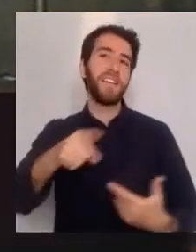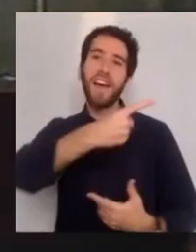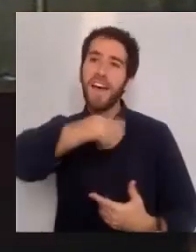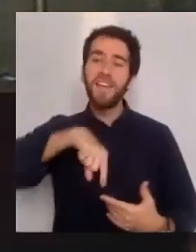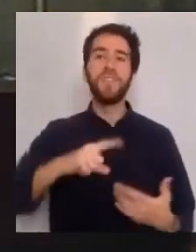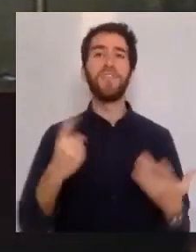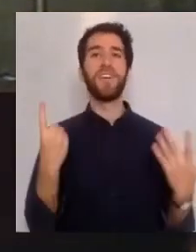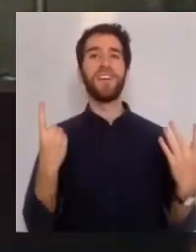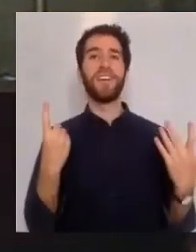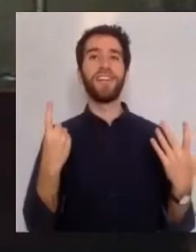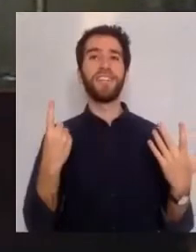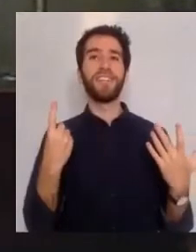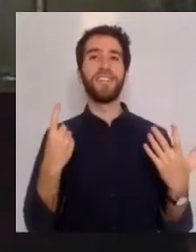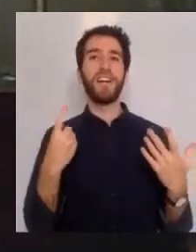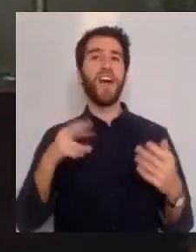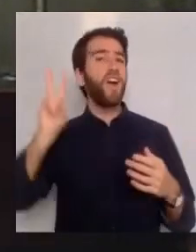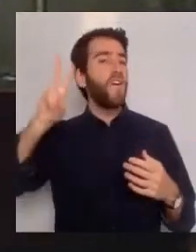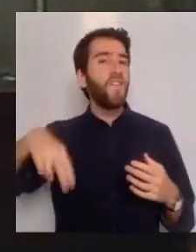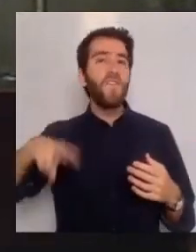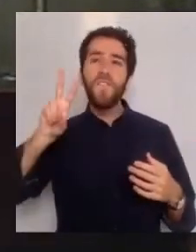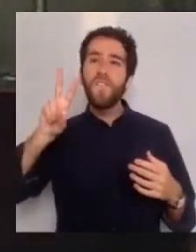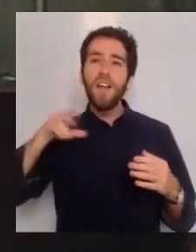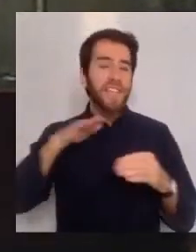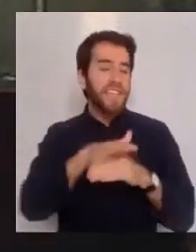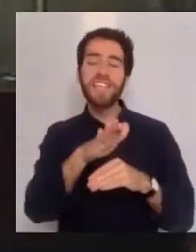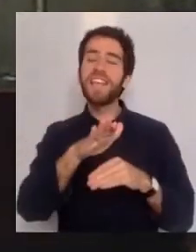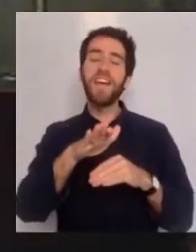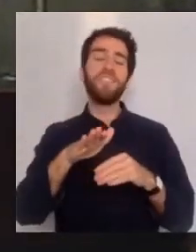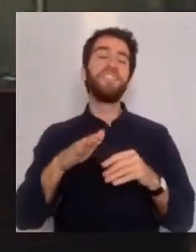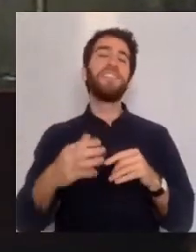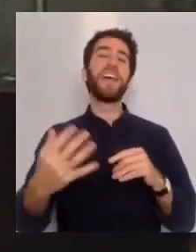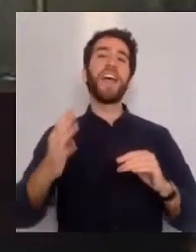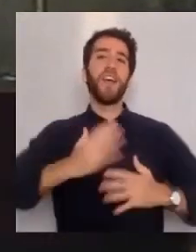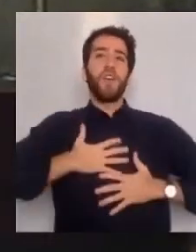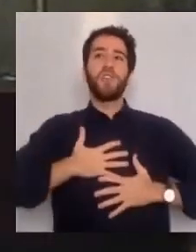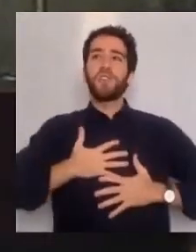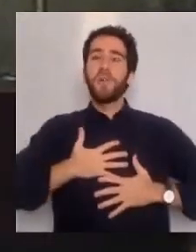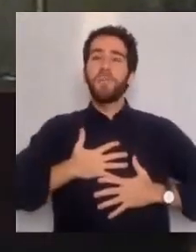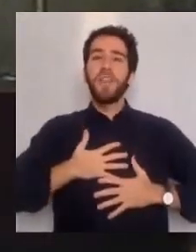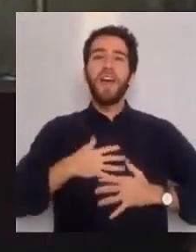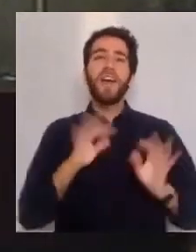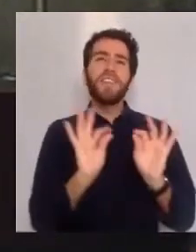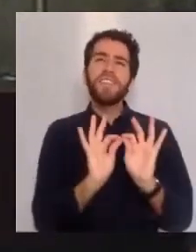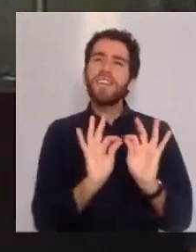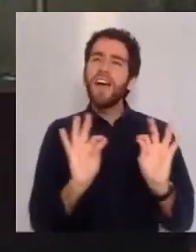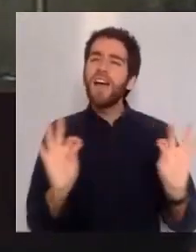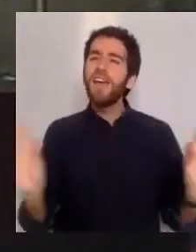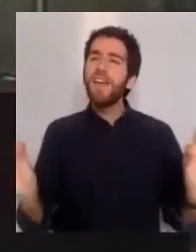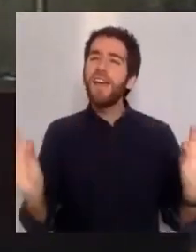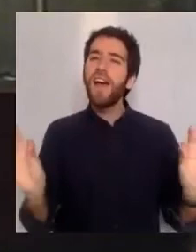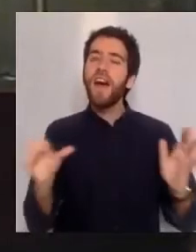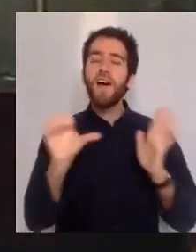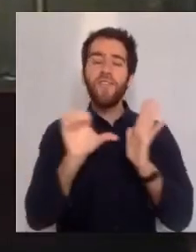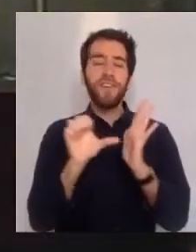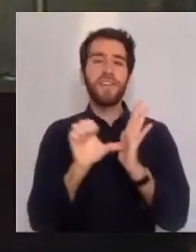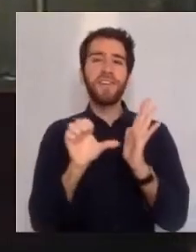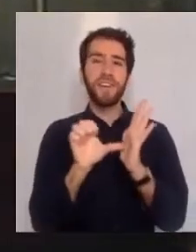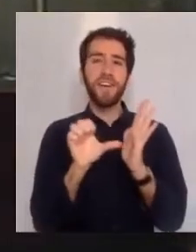No deixa mai de meravellar-nos per la seva immensa senzillesa i proximitat.